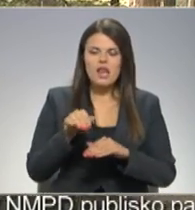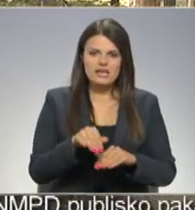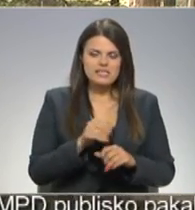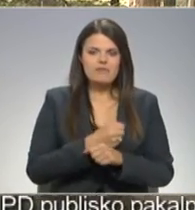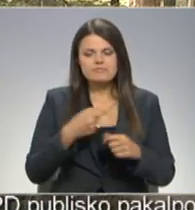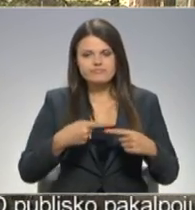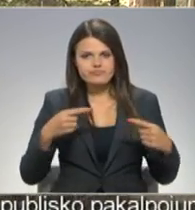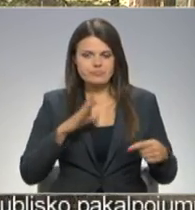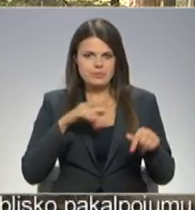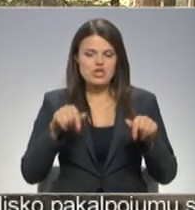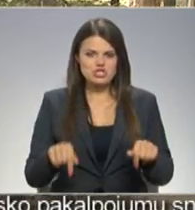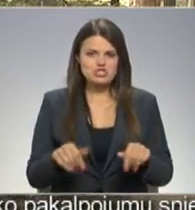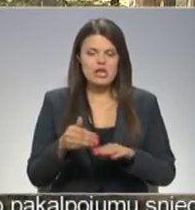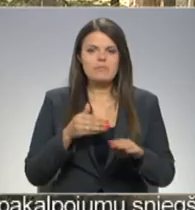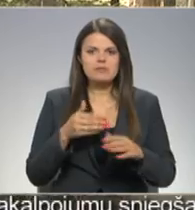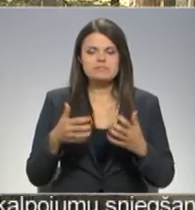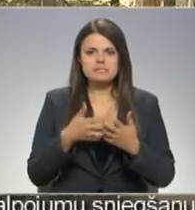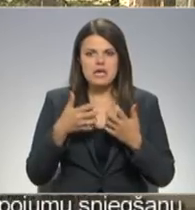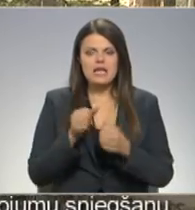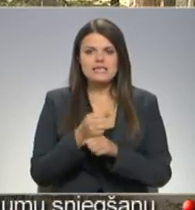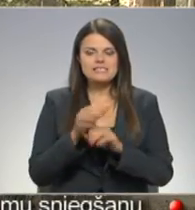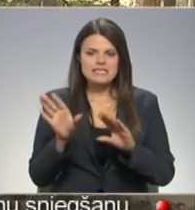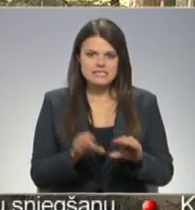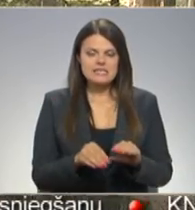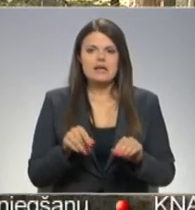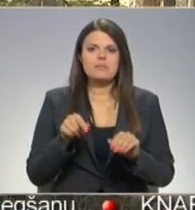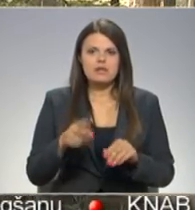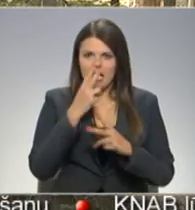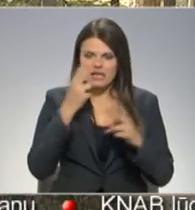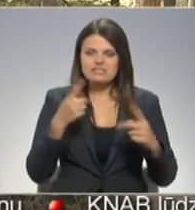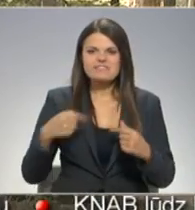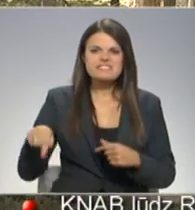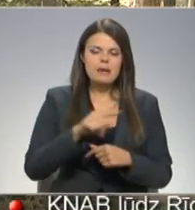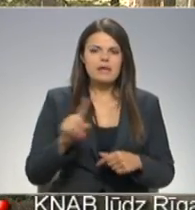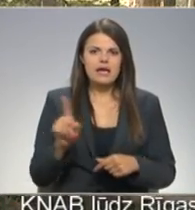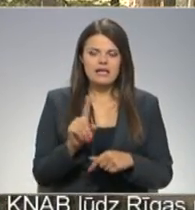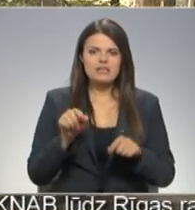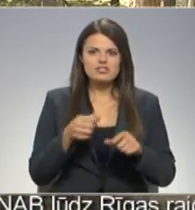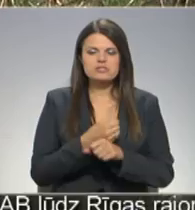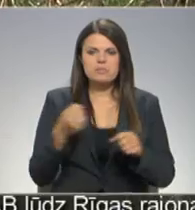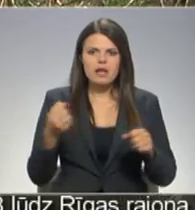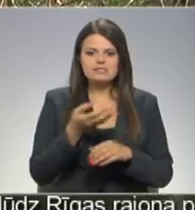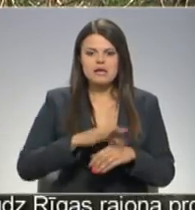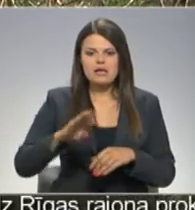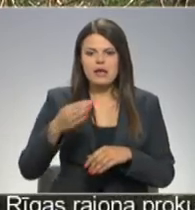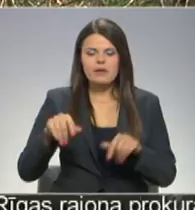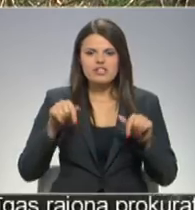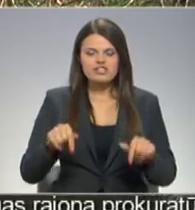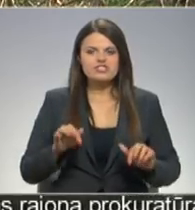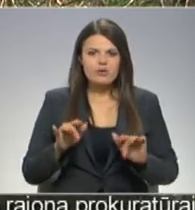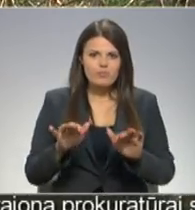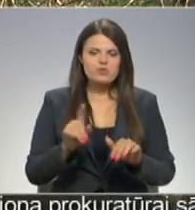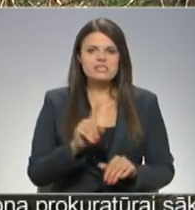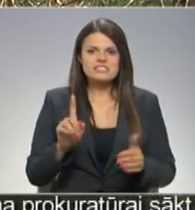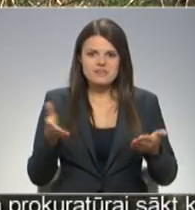pēc kārta viņas ir iznīcināta šī munīcija, kā mēs redzam visapkārt ir šīs sprādzienu bedras. Šī procesā